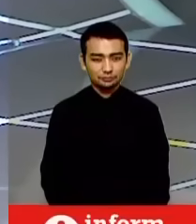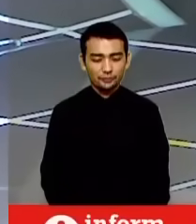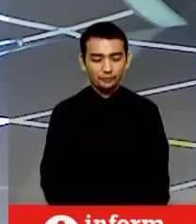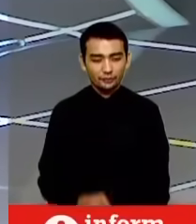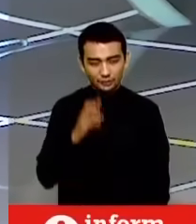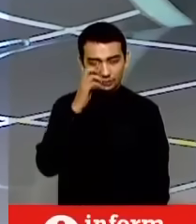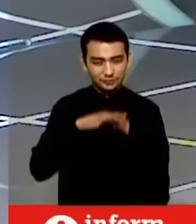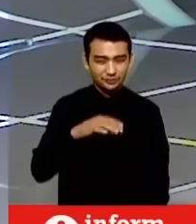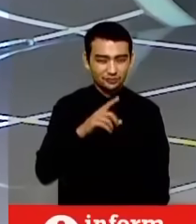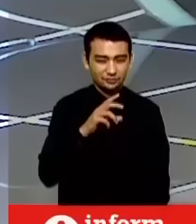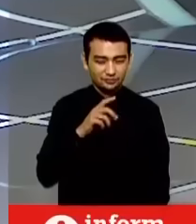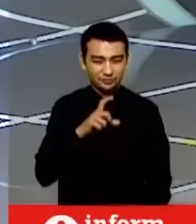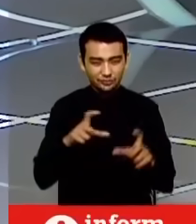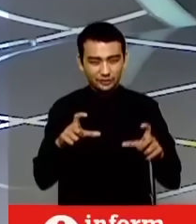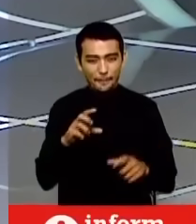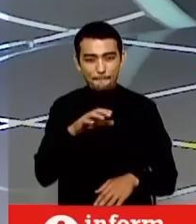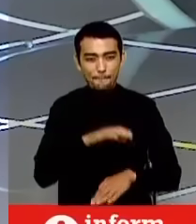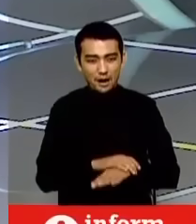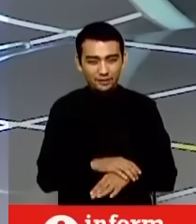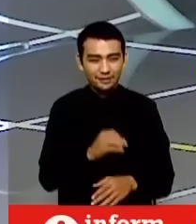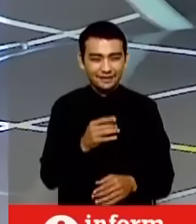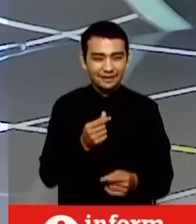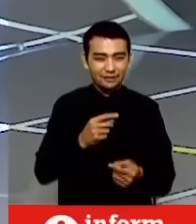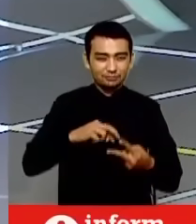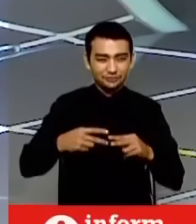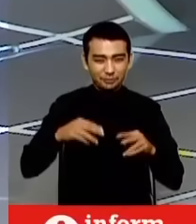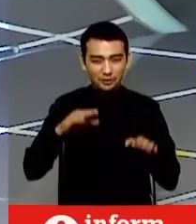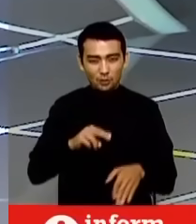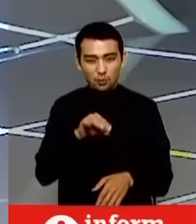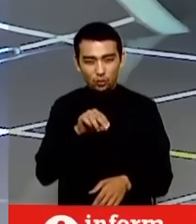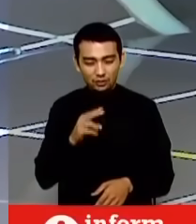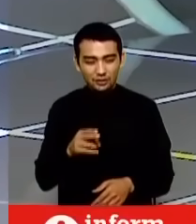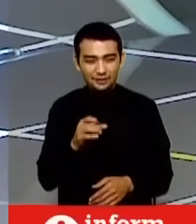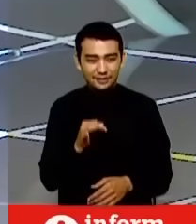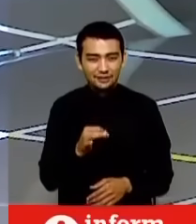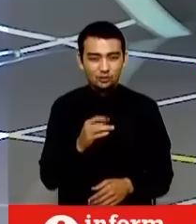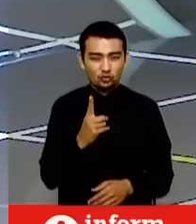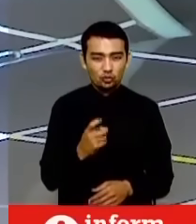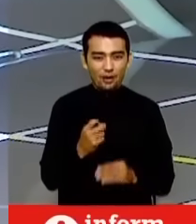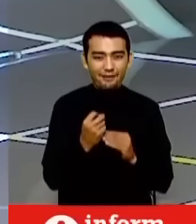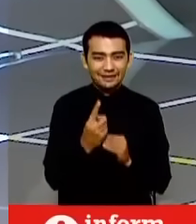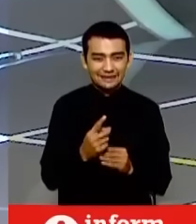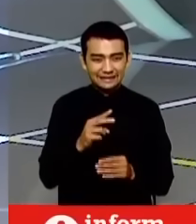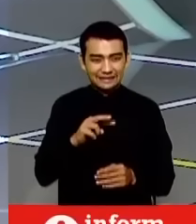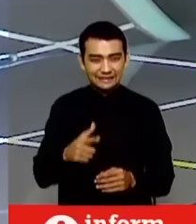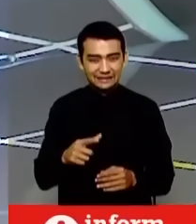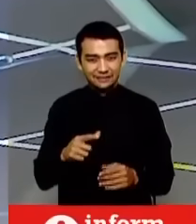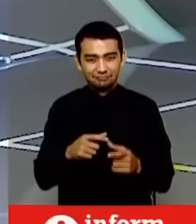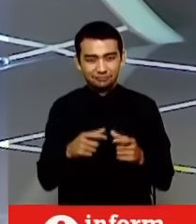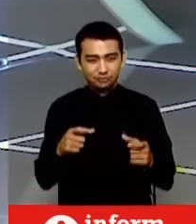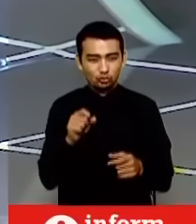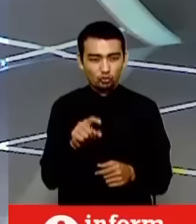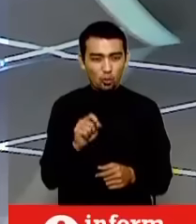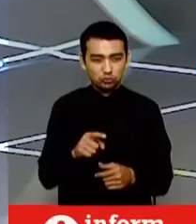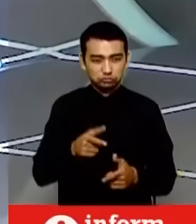Елімізде азаматтар шілде айында банктер мен айырбастау пункттерінен салмағы 111 келі болатын 3000-ға жуық